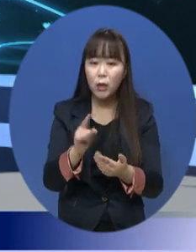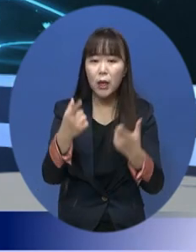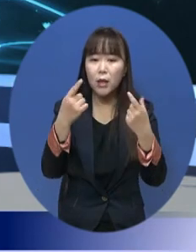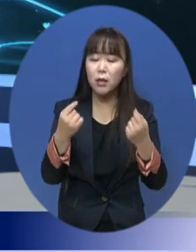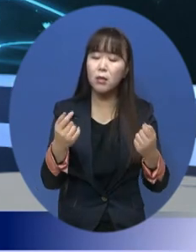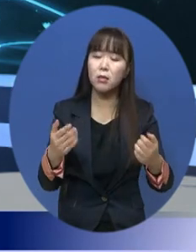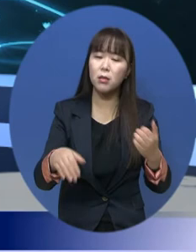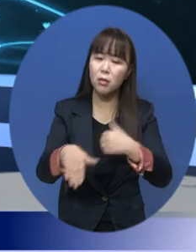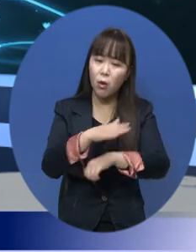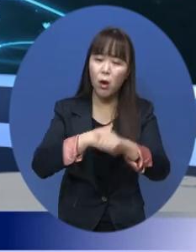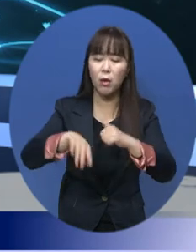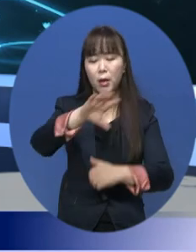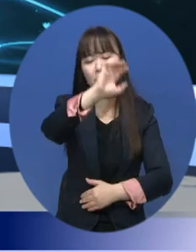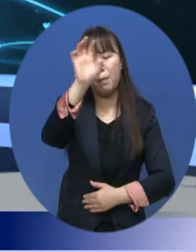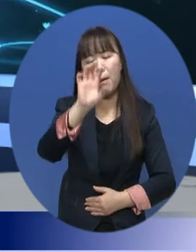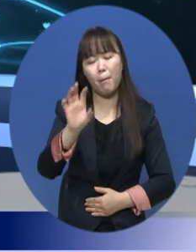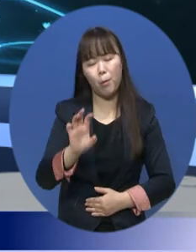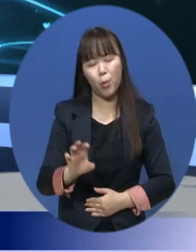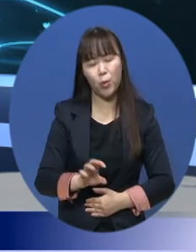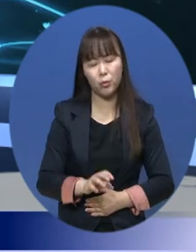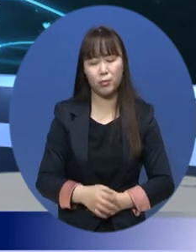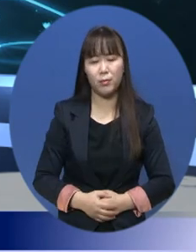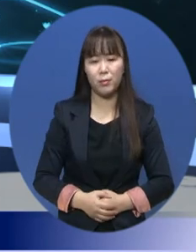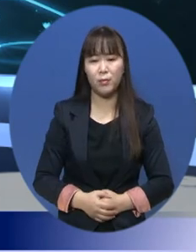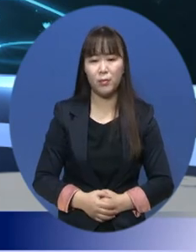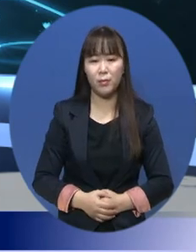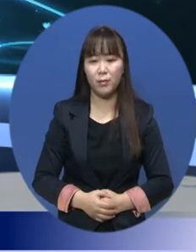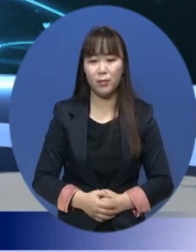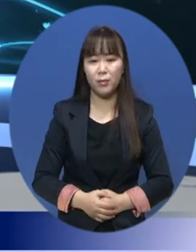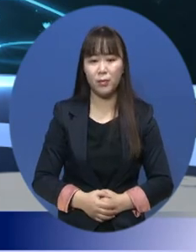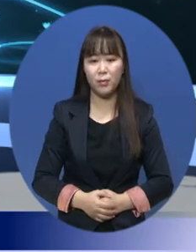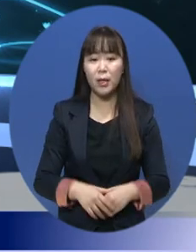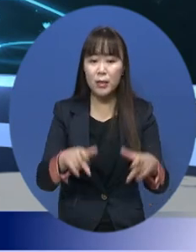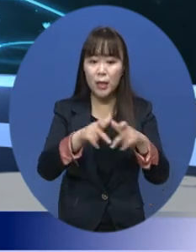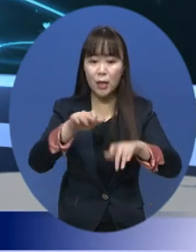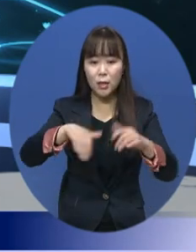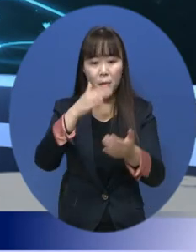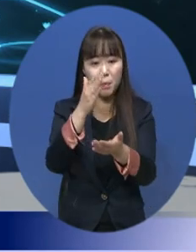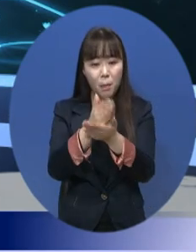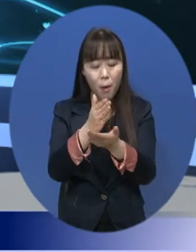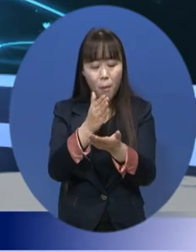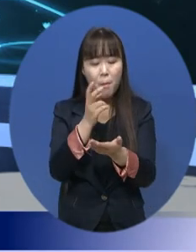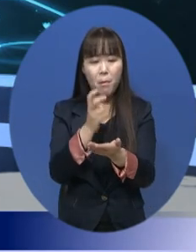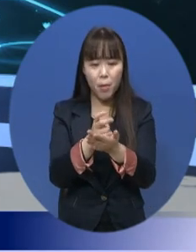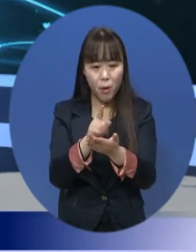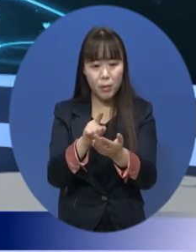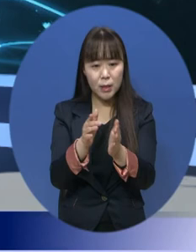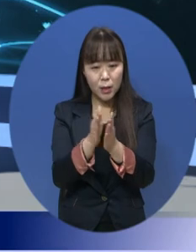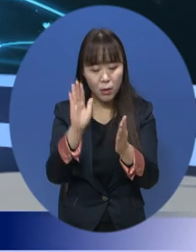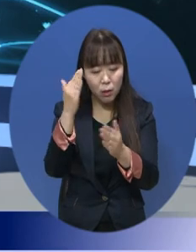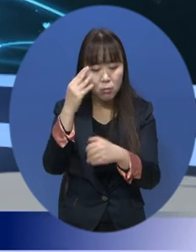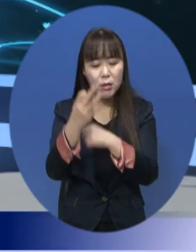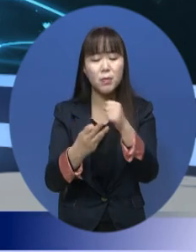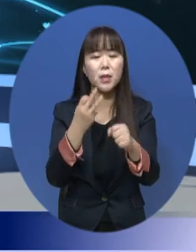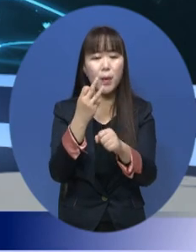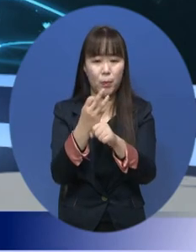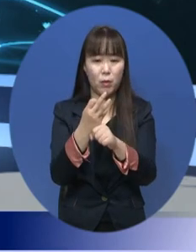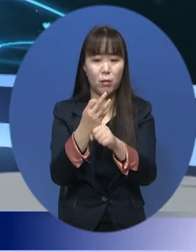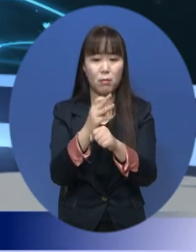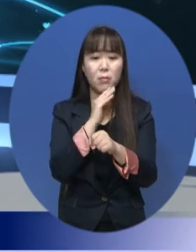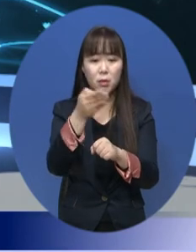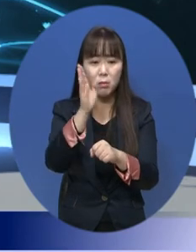일이 계속해서 되풀이되고 있다는 것입니다. 장애인 차별금지법이 시행된 지 13년이